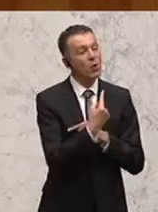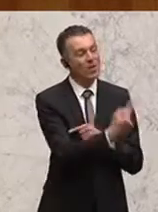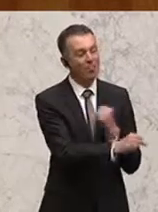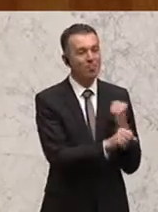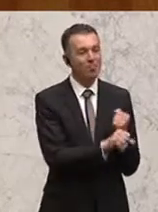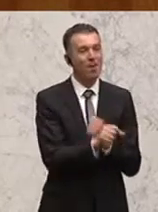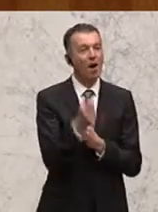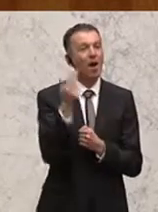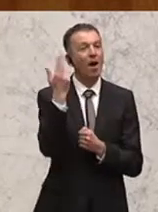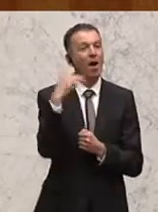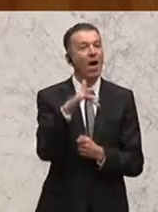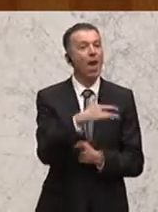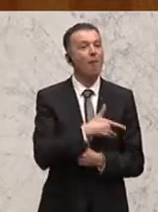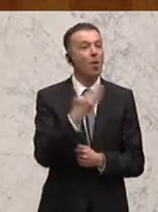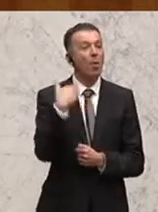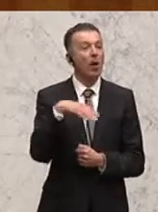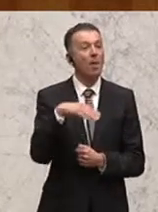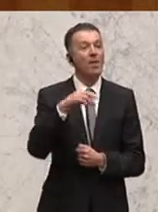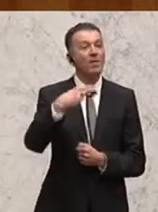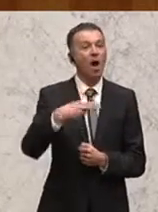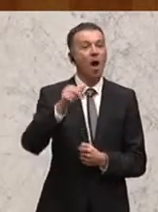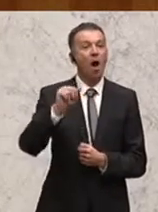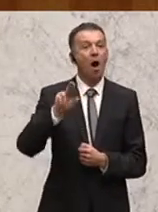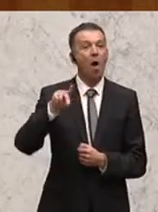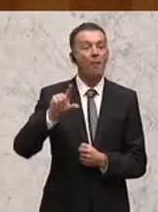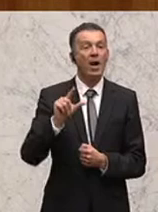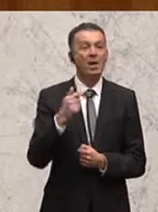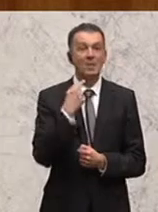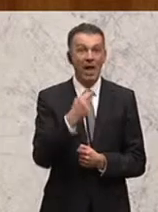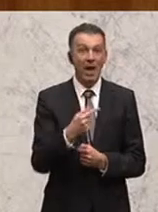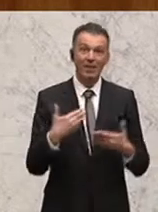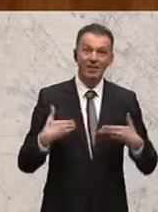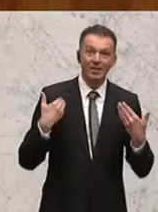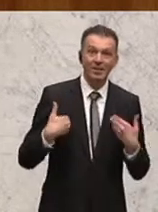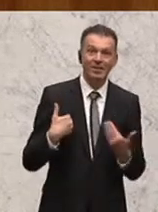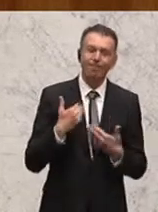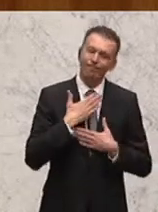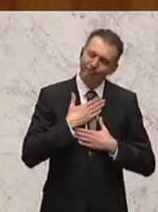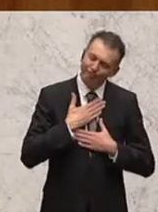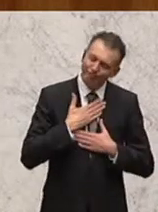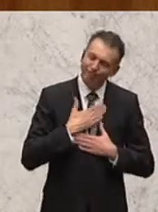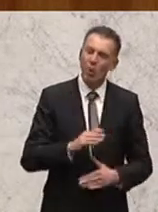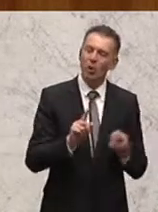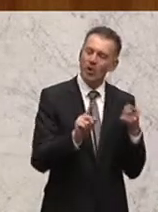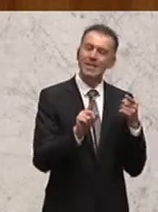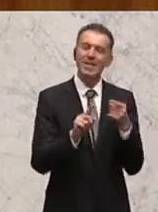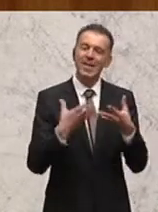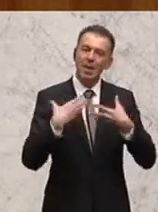Herr Bürgermeister Häupl hat erfreulicherweise gesagt, er möchte die gemeinsame Schule. Ich